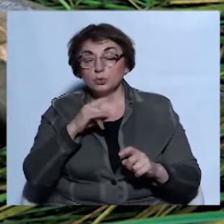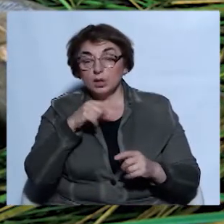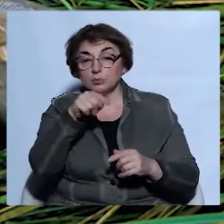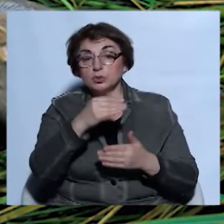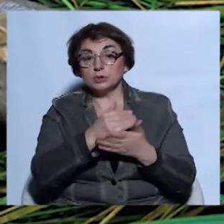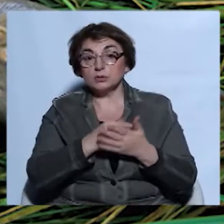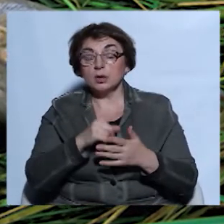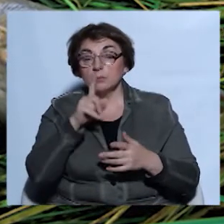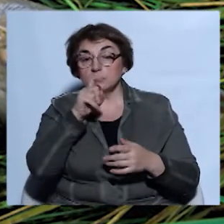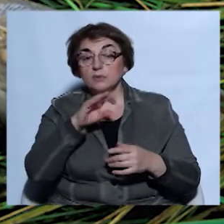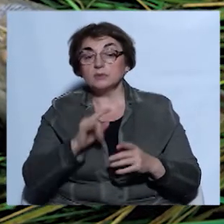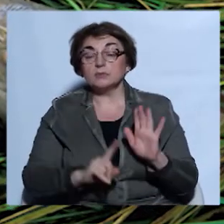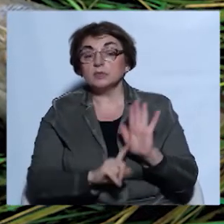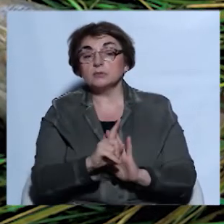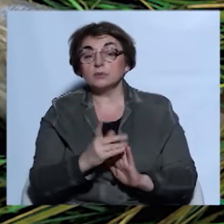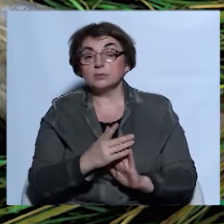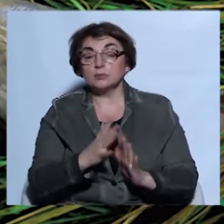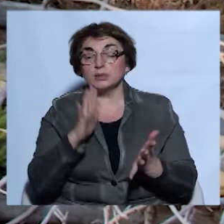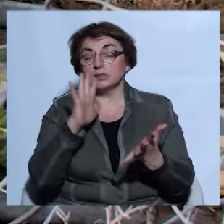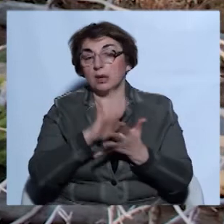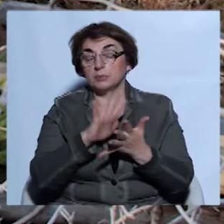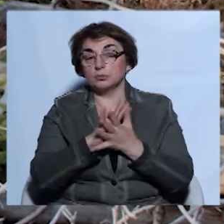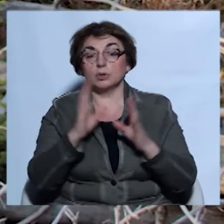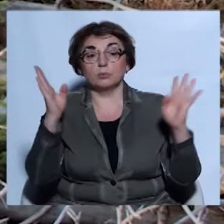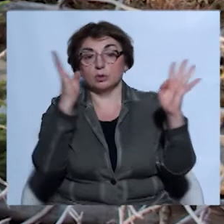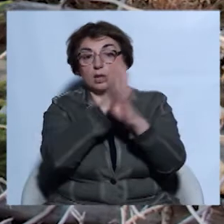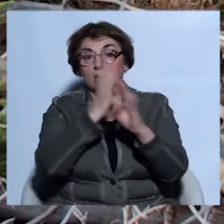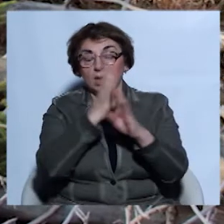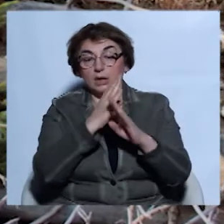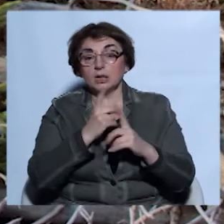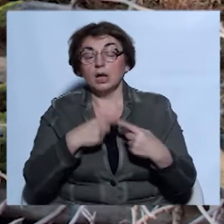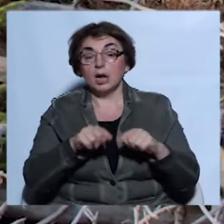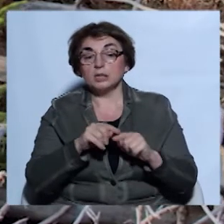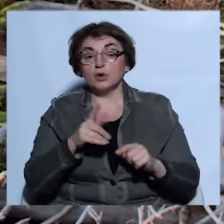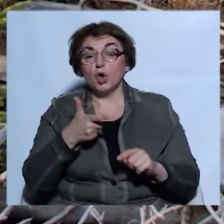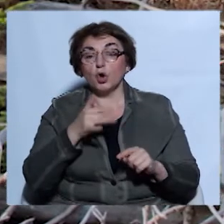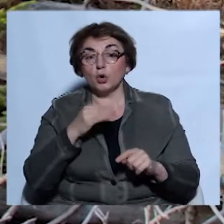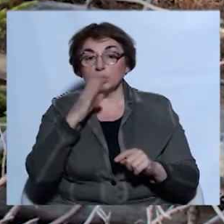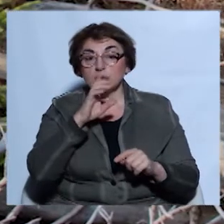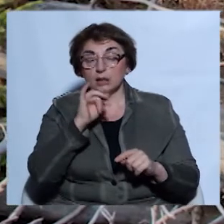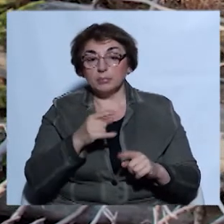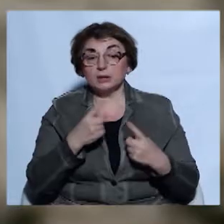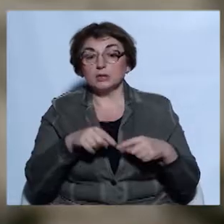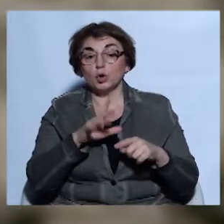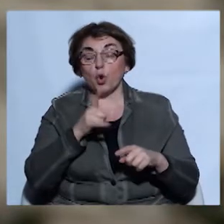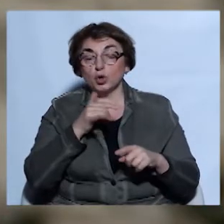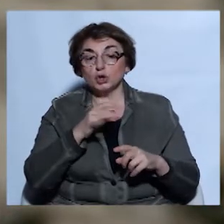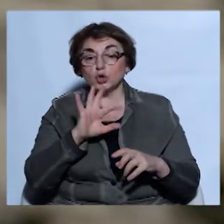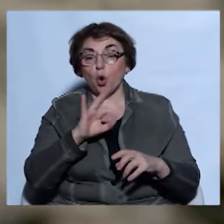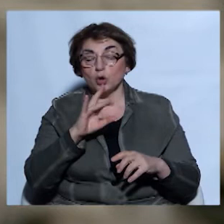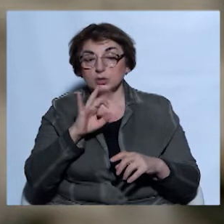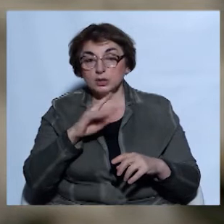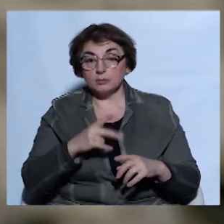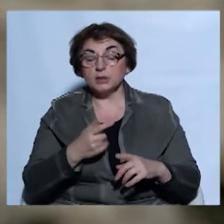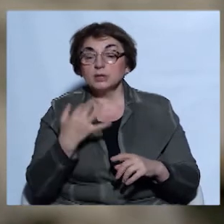შესახებაც. მჟავაწვიმებს იწვევს დაბინძურებული ჰაერი გოგირწყალბადით, გოგირდის ოქსიდებით და ასე